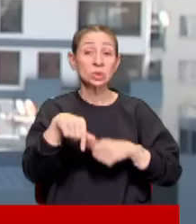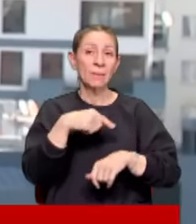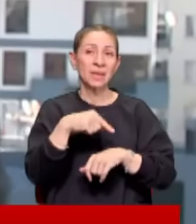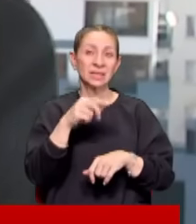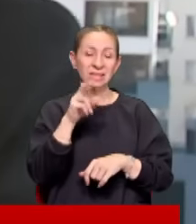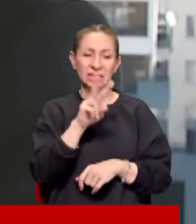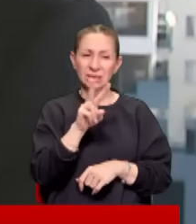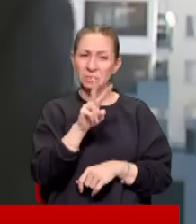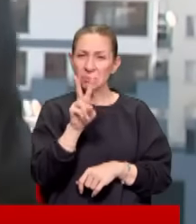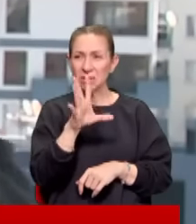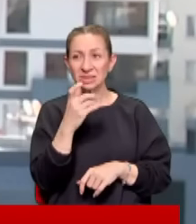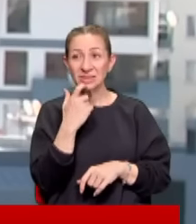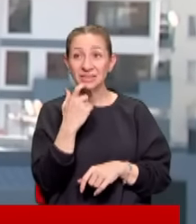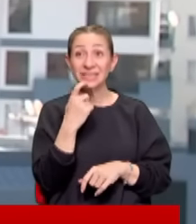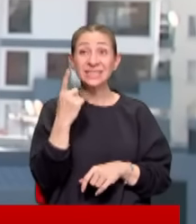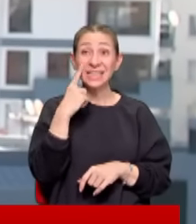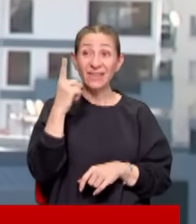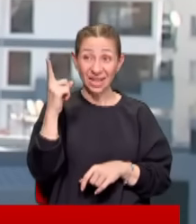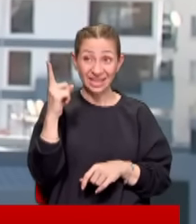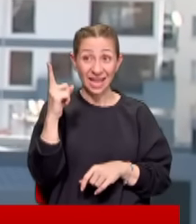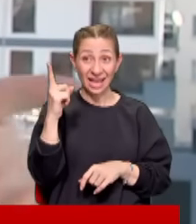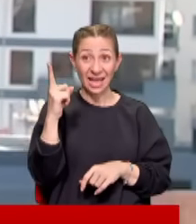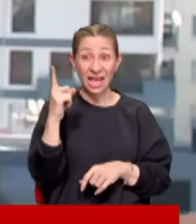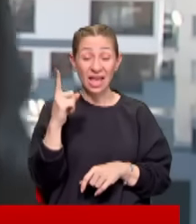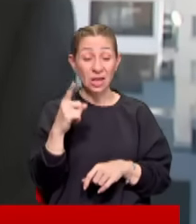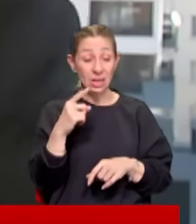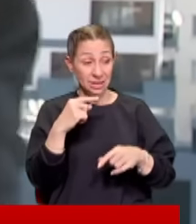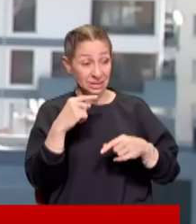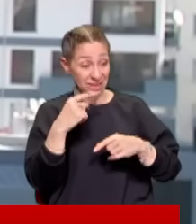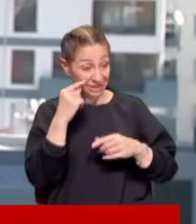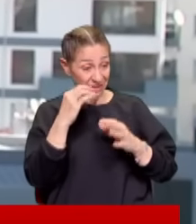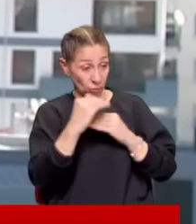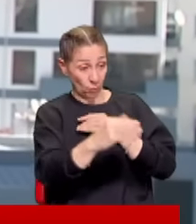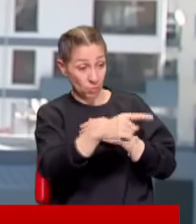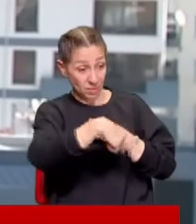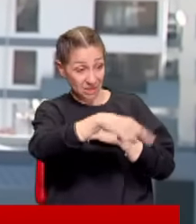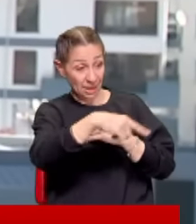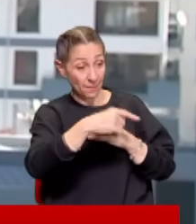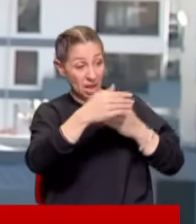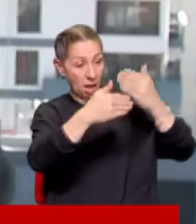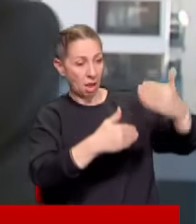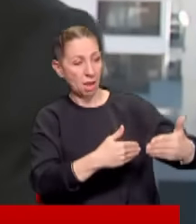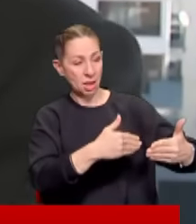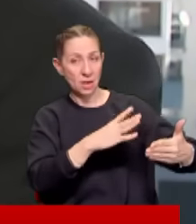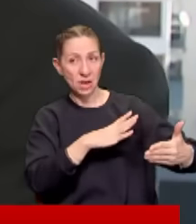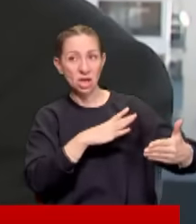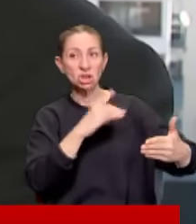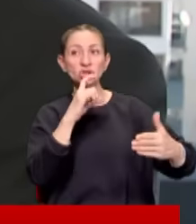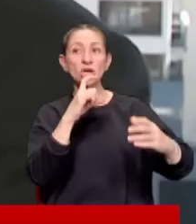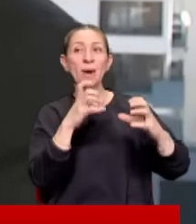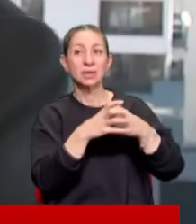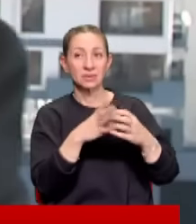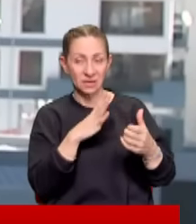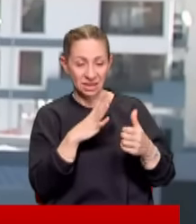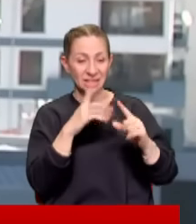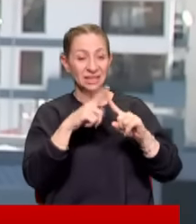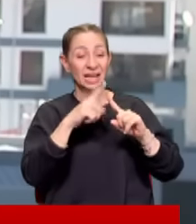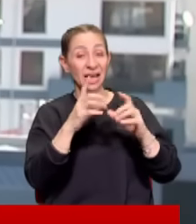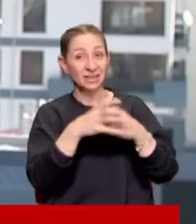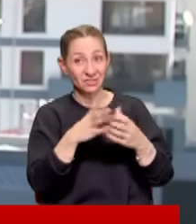yani 20-25 yıldır devletle vatandaş arasına belli alanlar konuldu. Cemaatler konuldu,